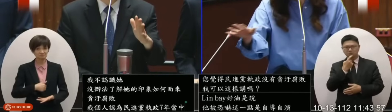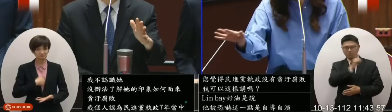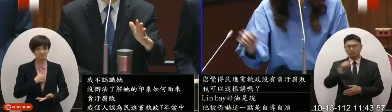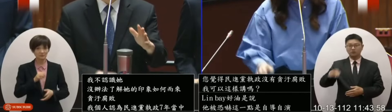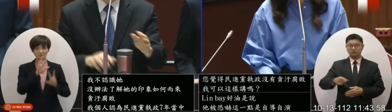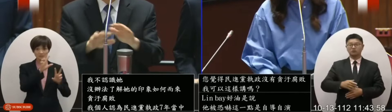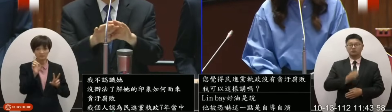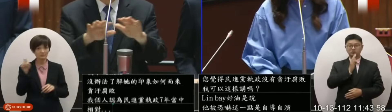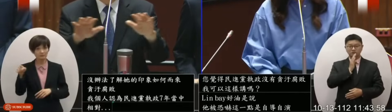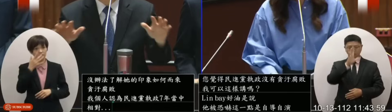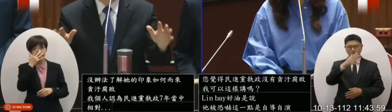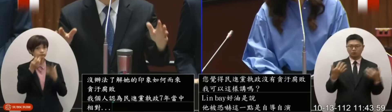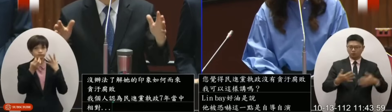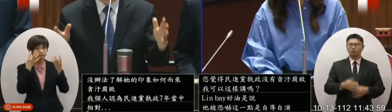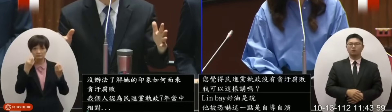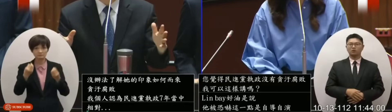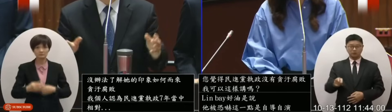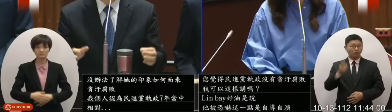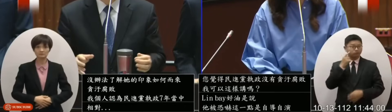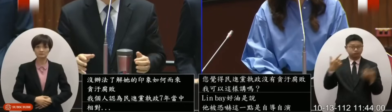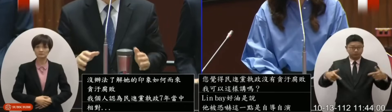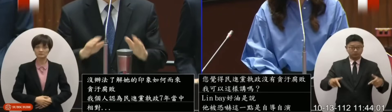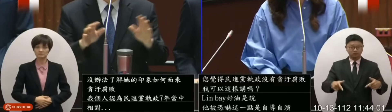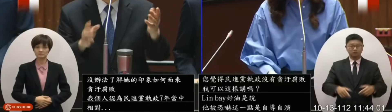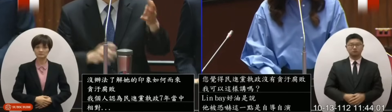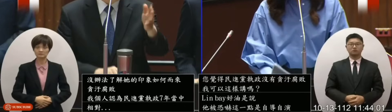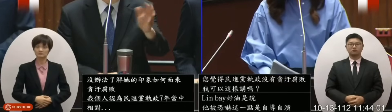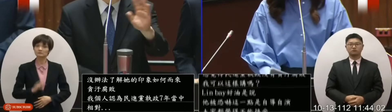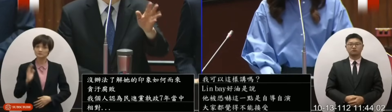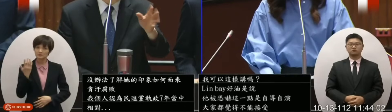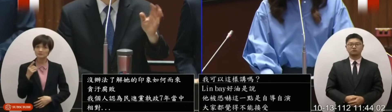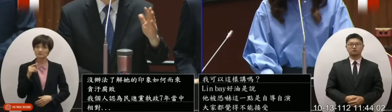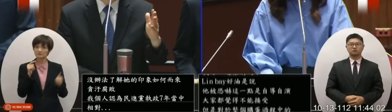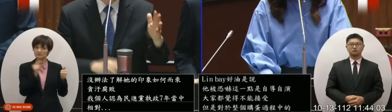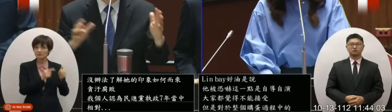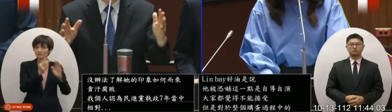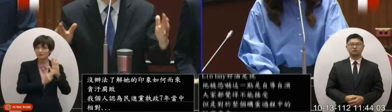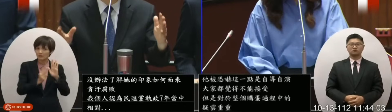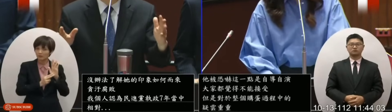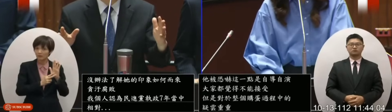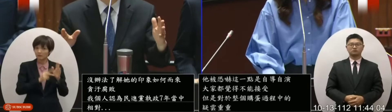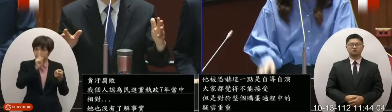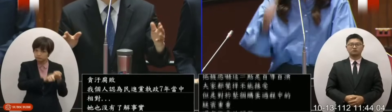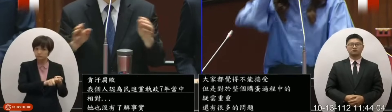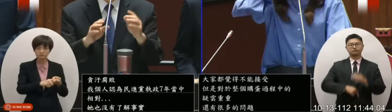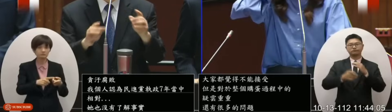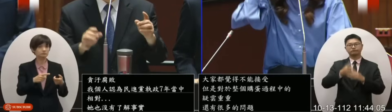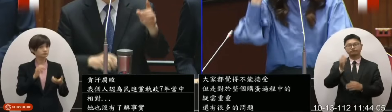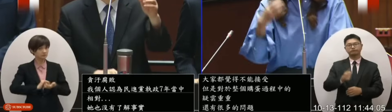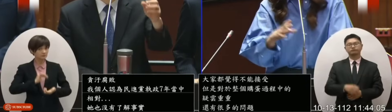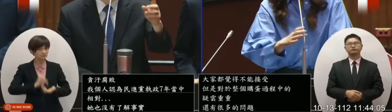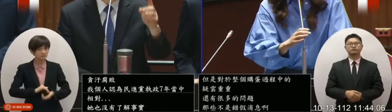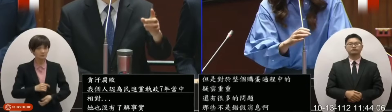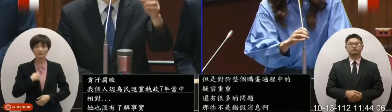没有了解事实， 还有很多的问题， 而且 那些不是作假消息啊。 但是他讲的不见得是对的。 院长， 我要讲的